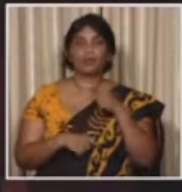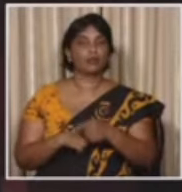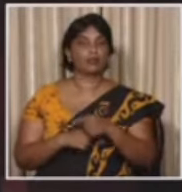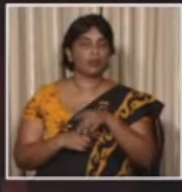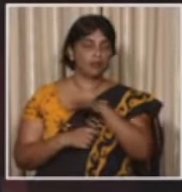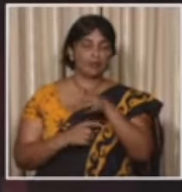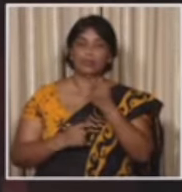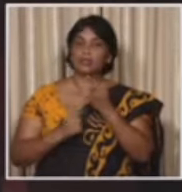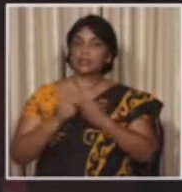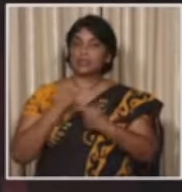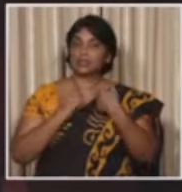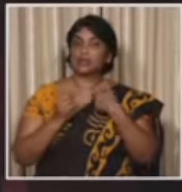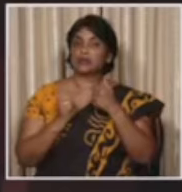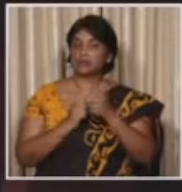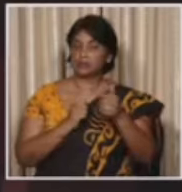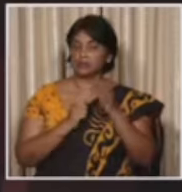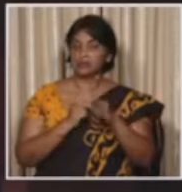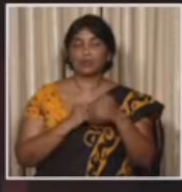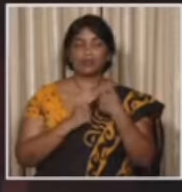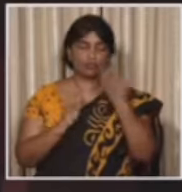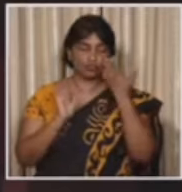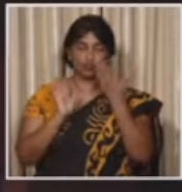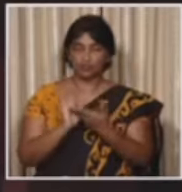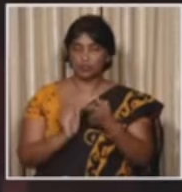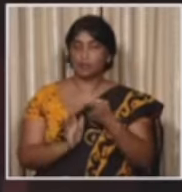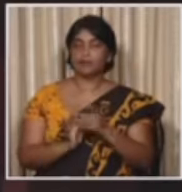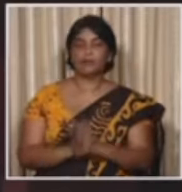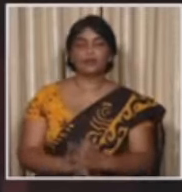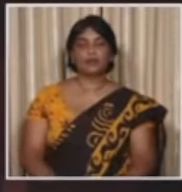පුවත්පත් නිවේදනක් නිකුත් කළා. මේ මල් ළඟ තියෙන ඔක්කොම